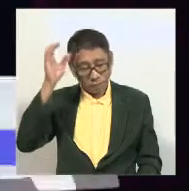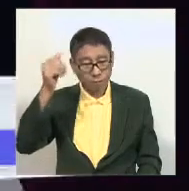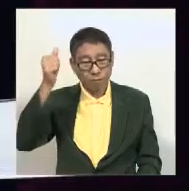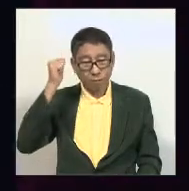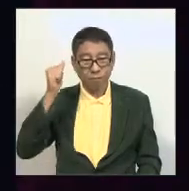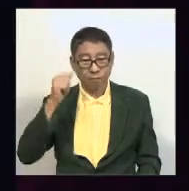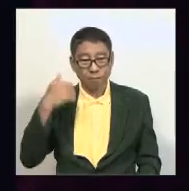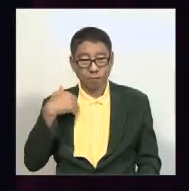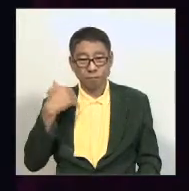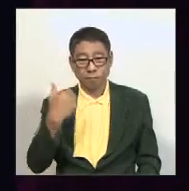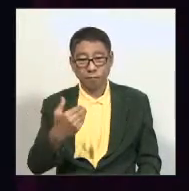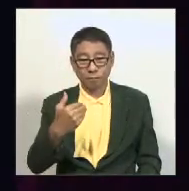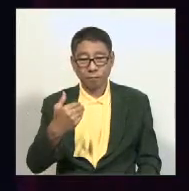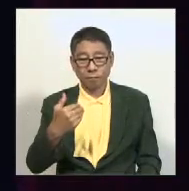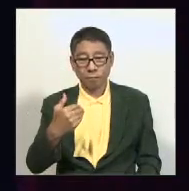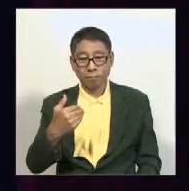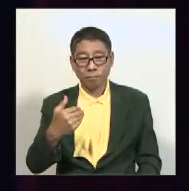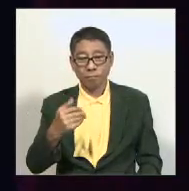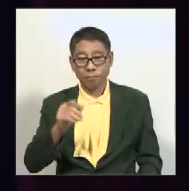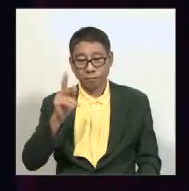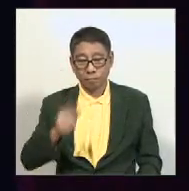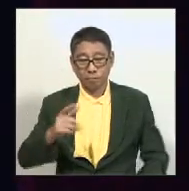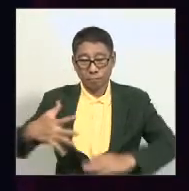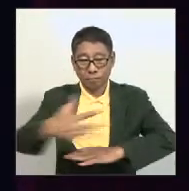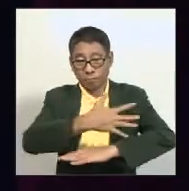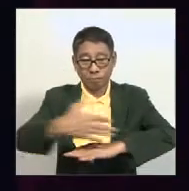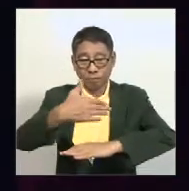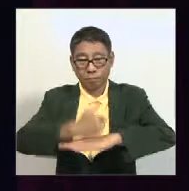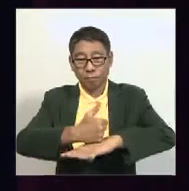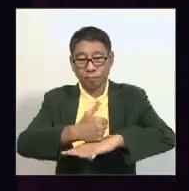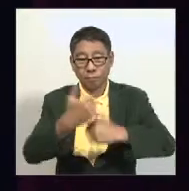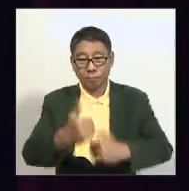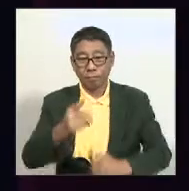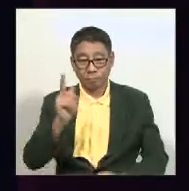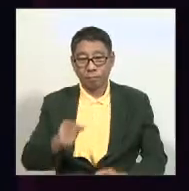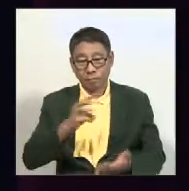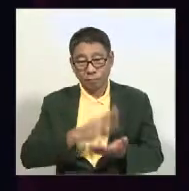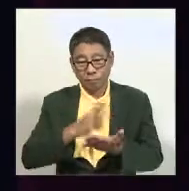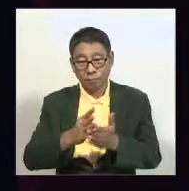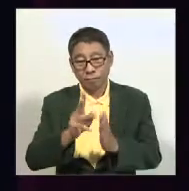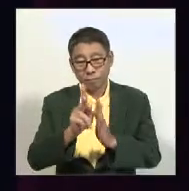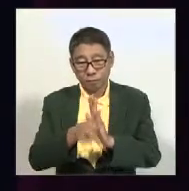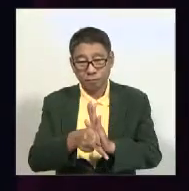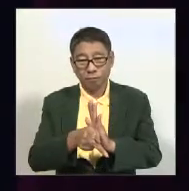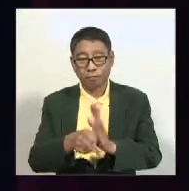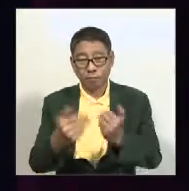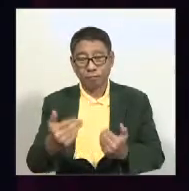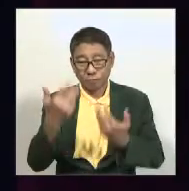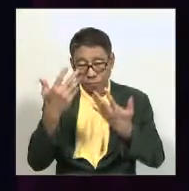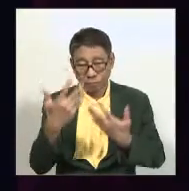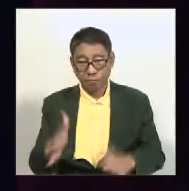กลับออกมาเอาเป็นนักการเมืองมาเป็นนักวิชาการแล้